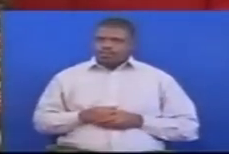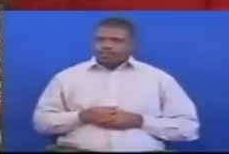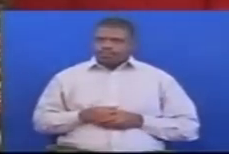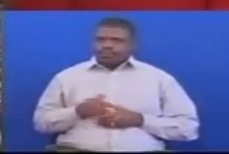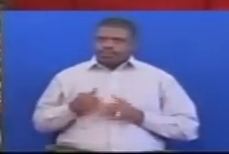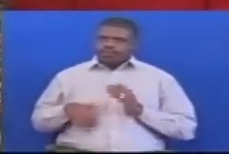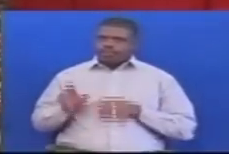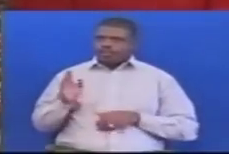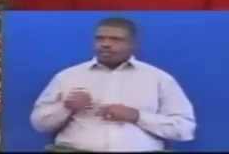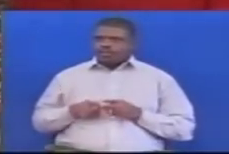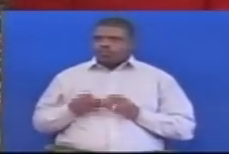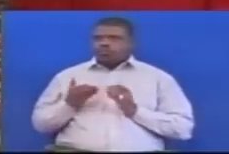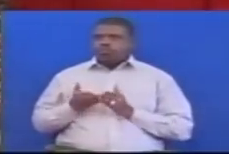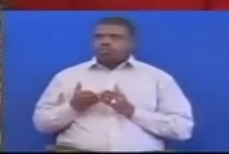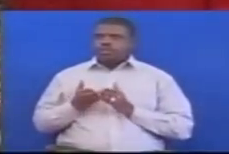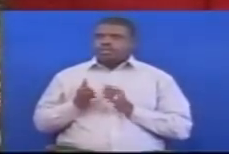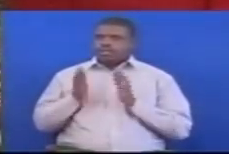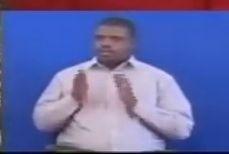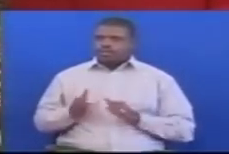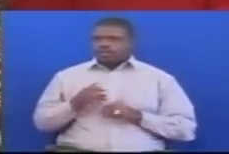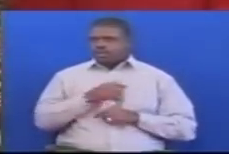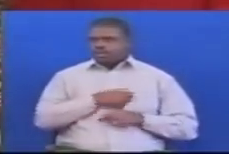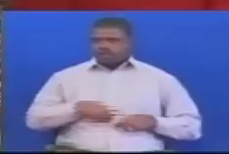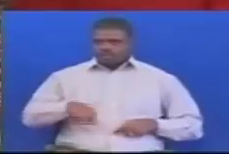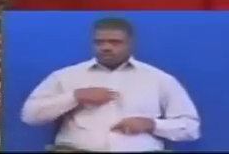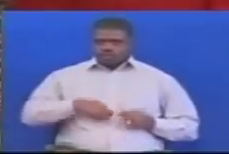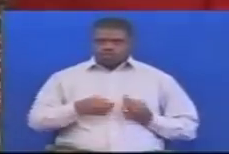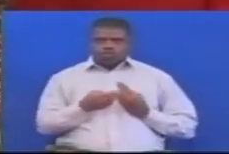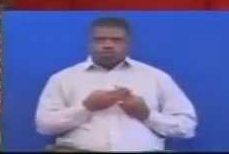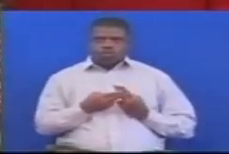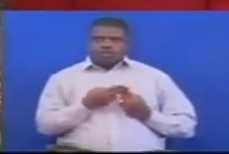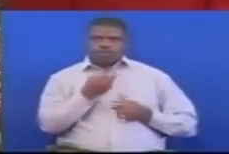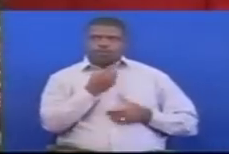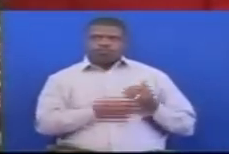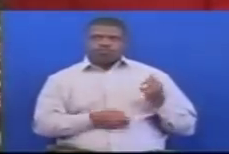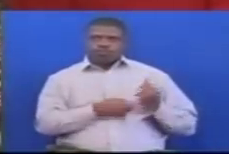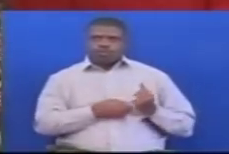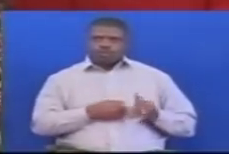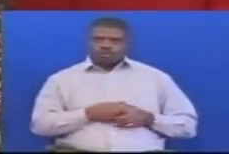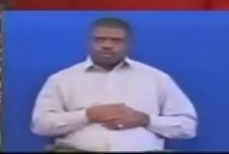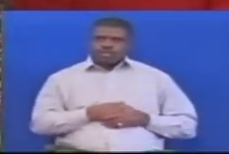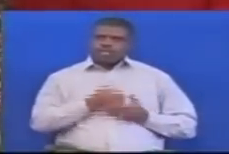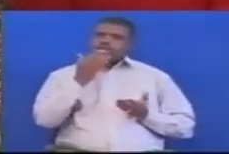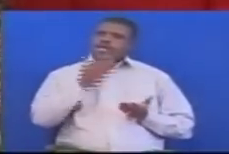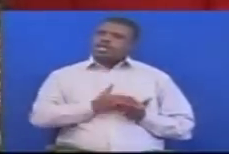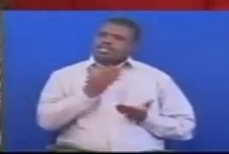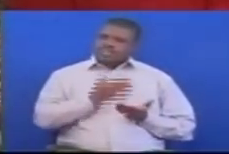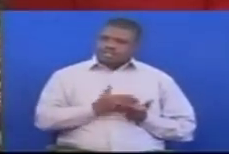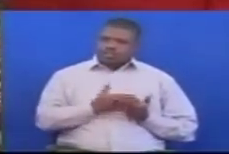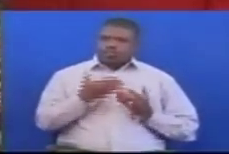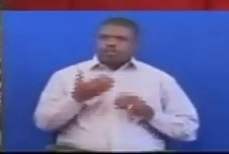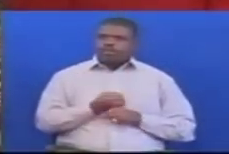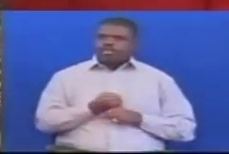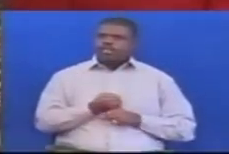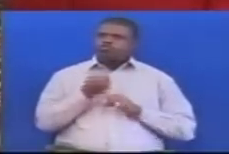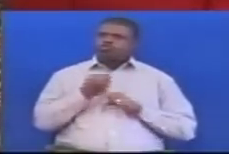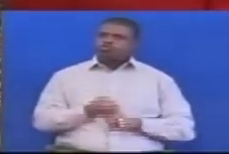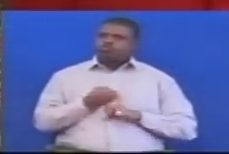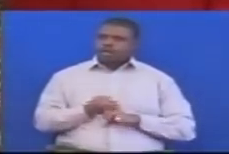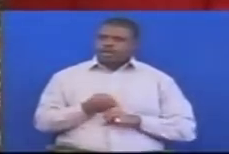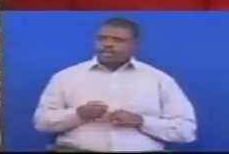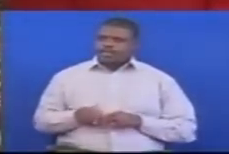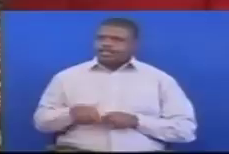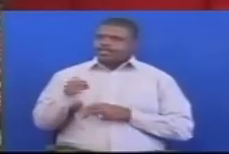yote tuombe maombi rasmi kwa ajili ya rais wetu Dr. John Pombe Magufuli. Hakika kabisa tumepata chuma, tumepata